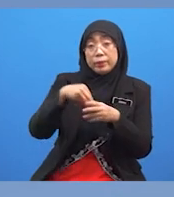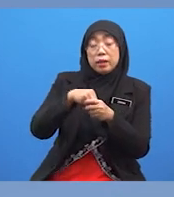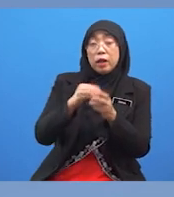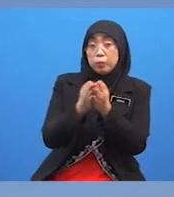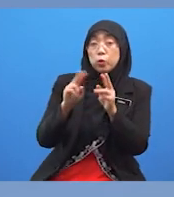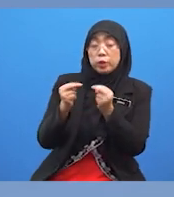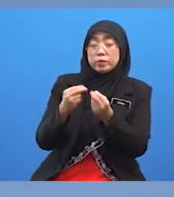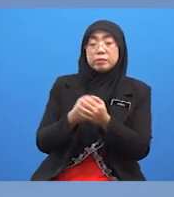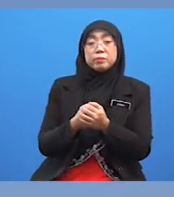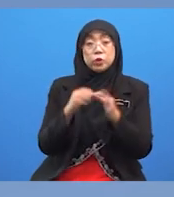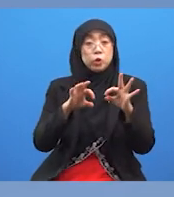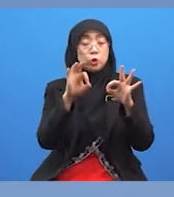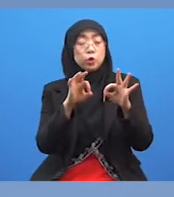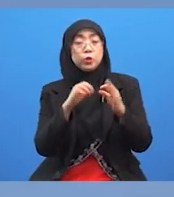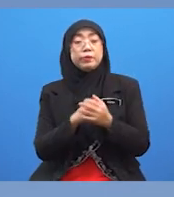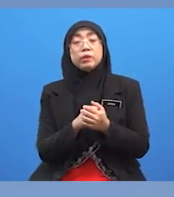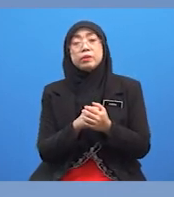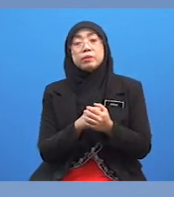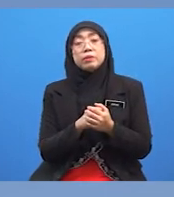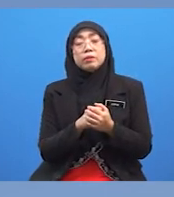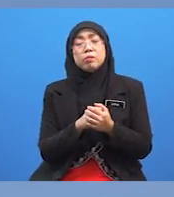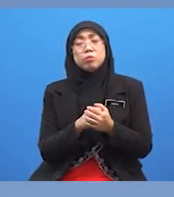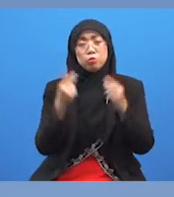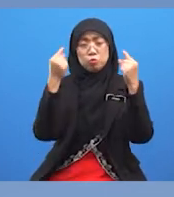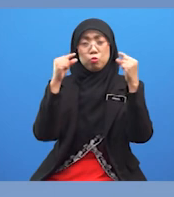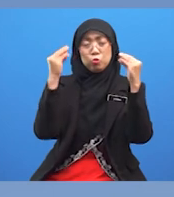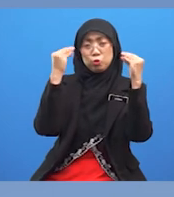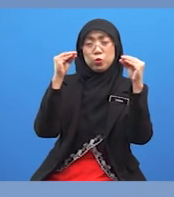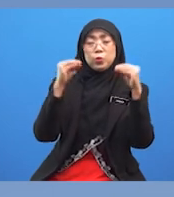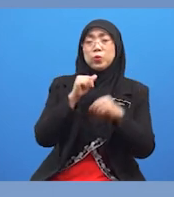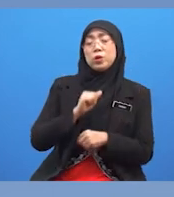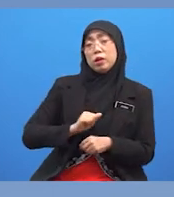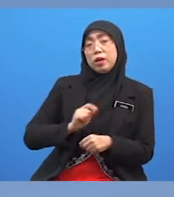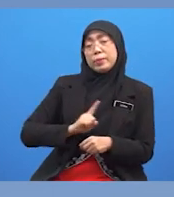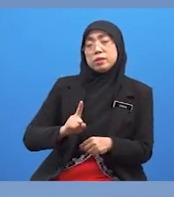Ismail menjadi guru agama yang disegani masyarakat di kampung Pulai.